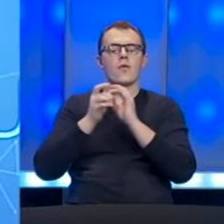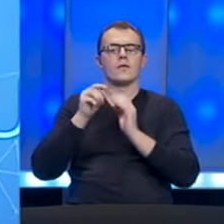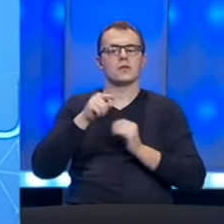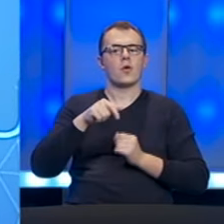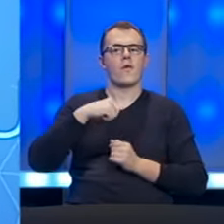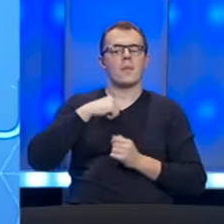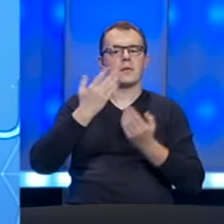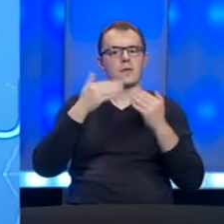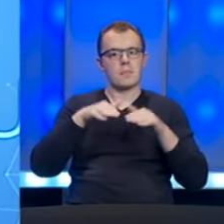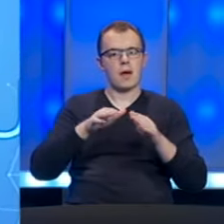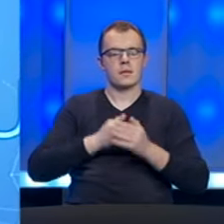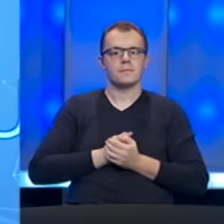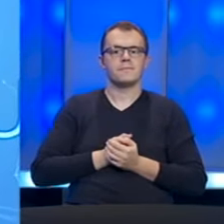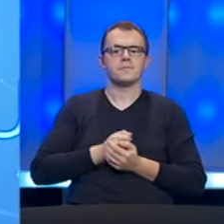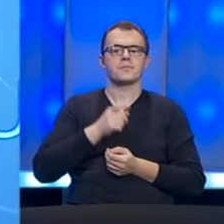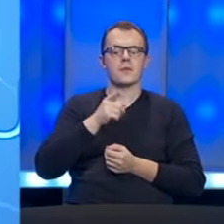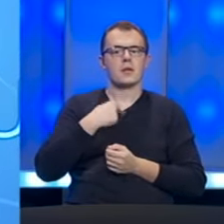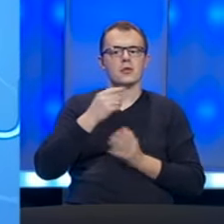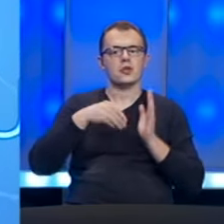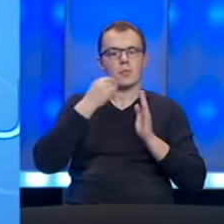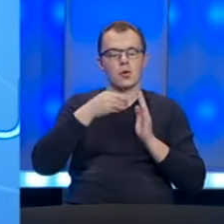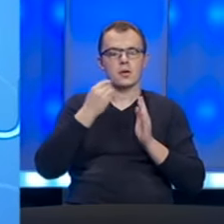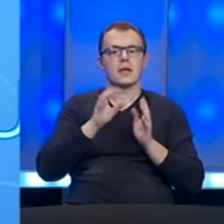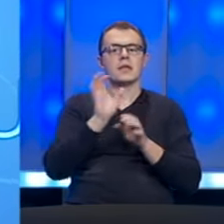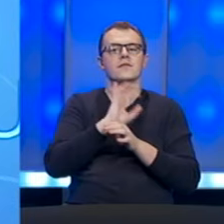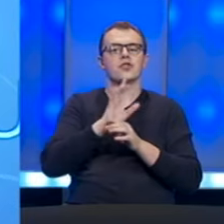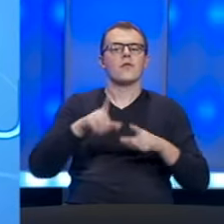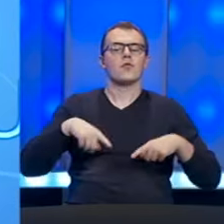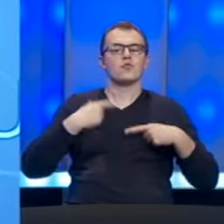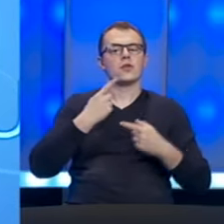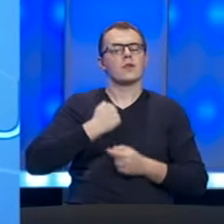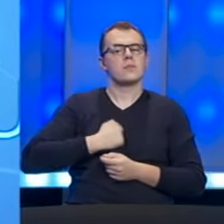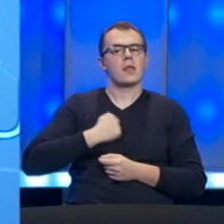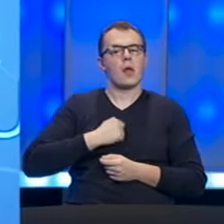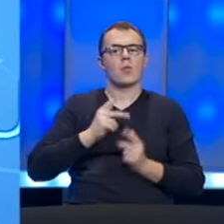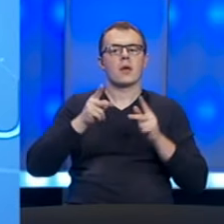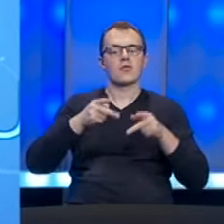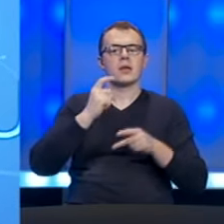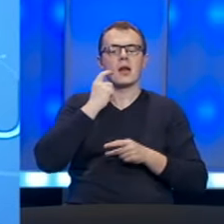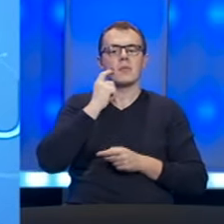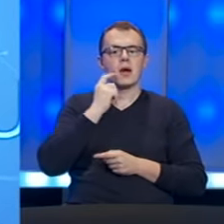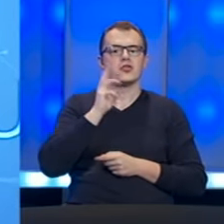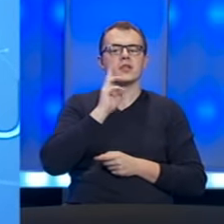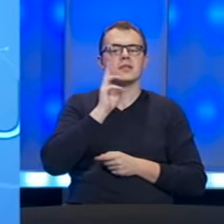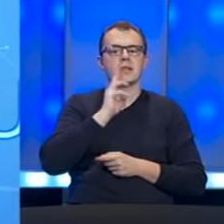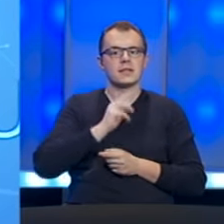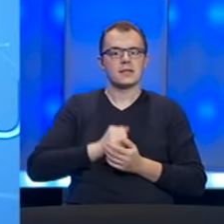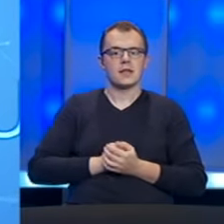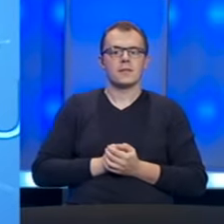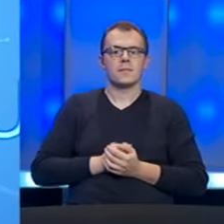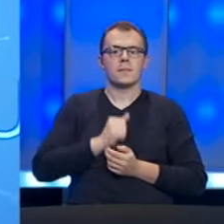1. maj. Naši reporteri ovog jutra izvještavaju uživo iz Banja Luke, Mostara, Bihaća, Zenice